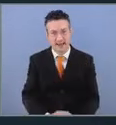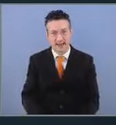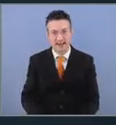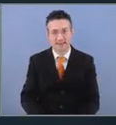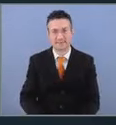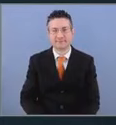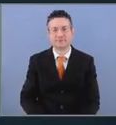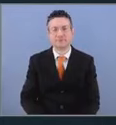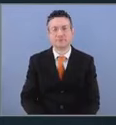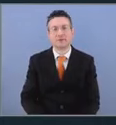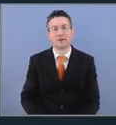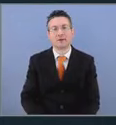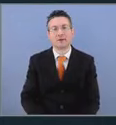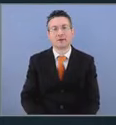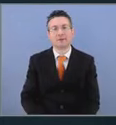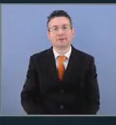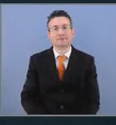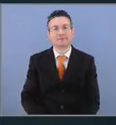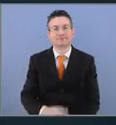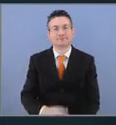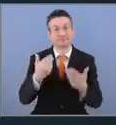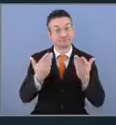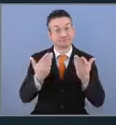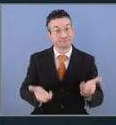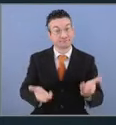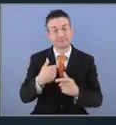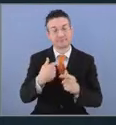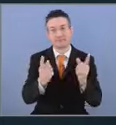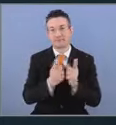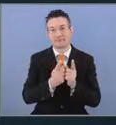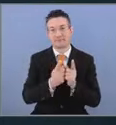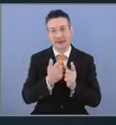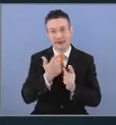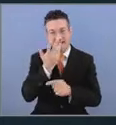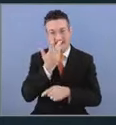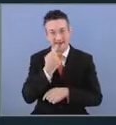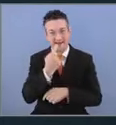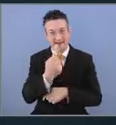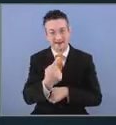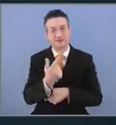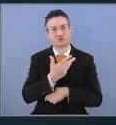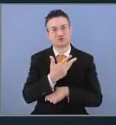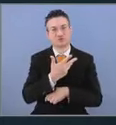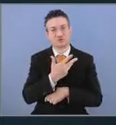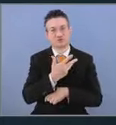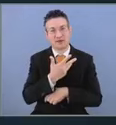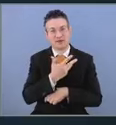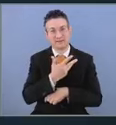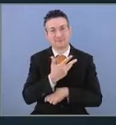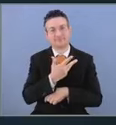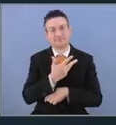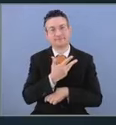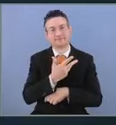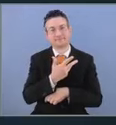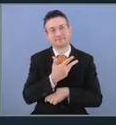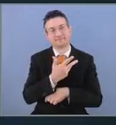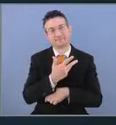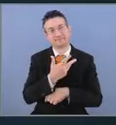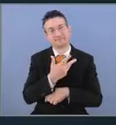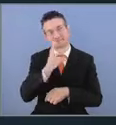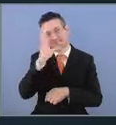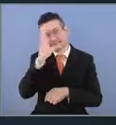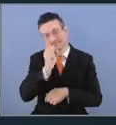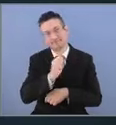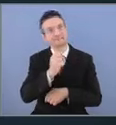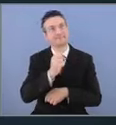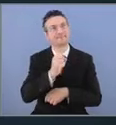di vista che voglio portare molto rapidamente è alcune conclusioni, abbiamo provato a tirare alcune somme e condividere quindi